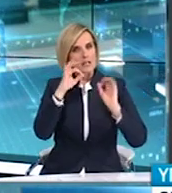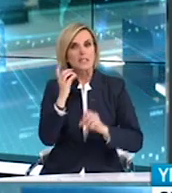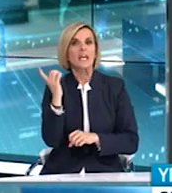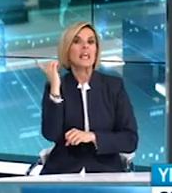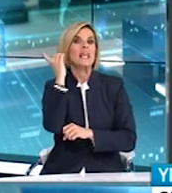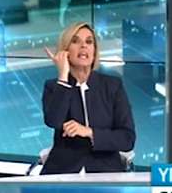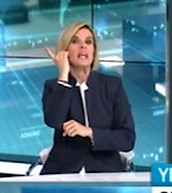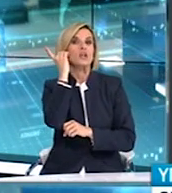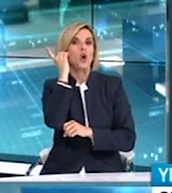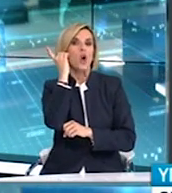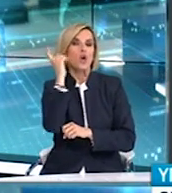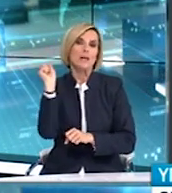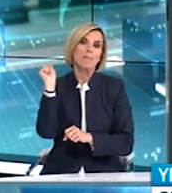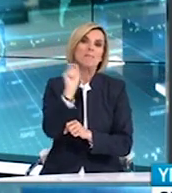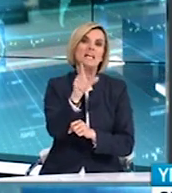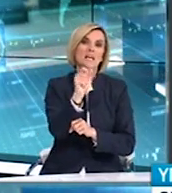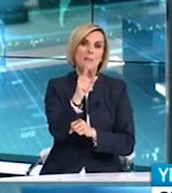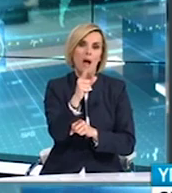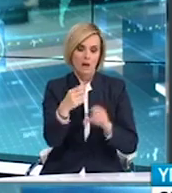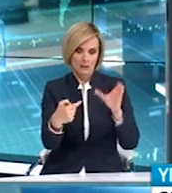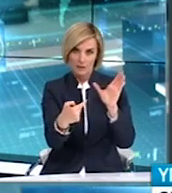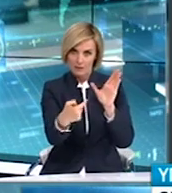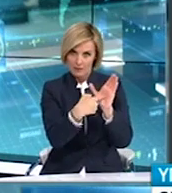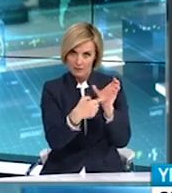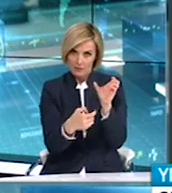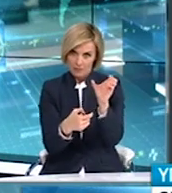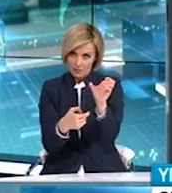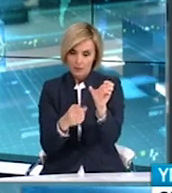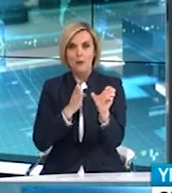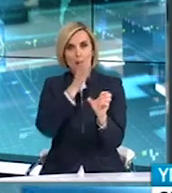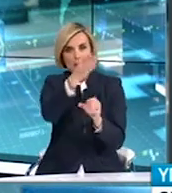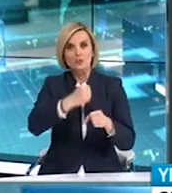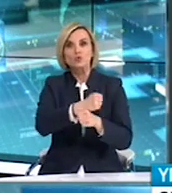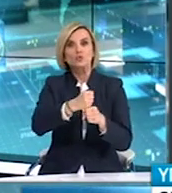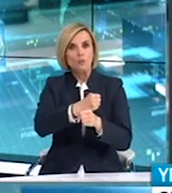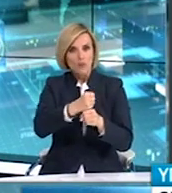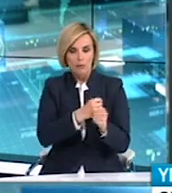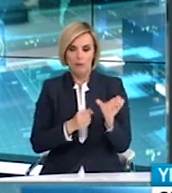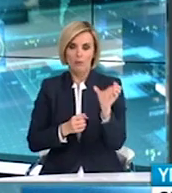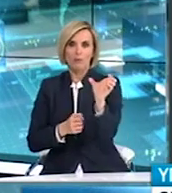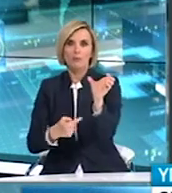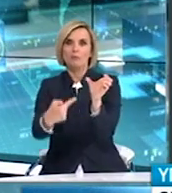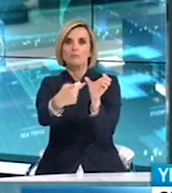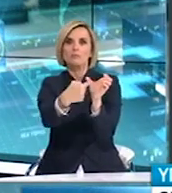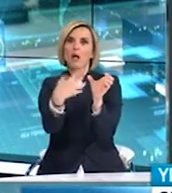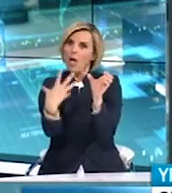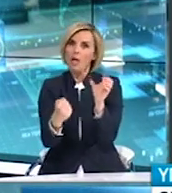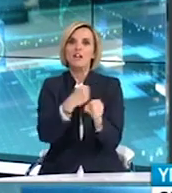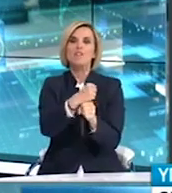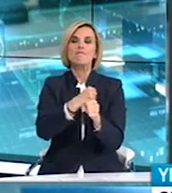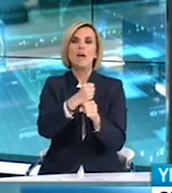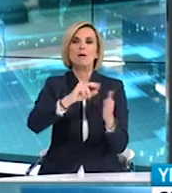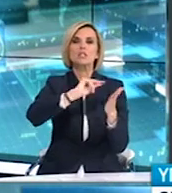σε δοκιμαστική λειτουργία εφαρμογή για την άειλη συνταγογράφηση μέσω του gov.gr. Η νέα διαδικασία